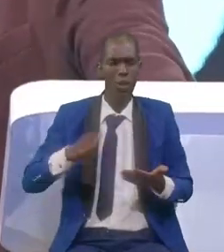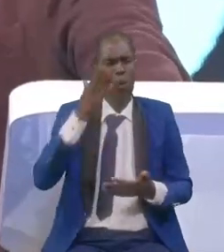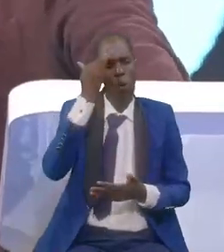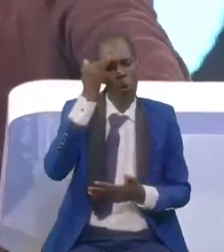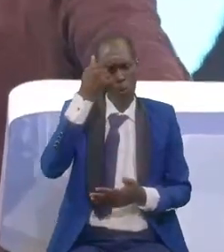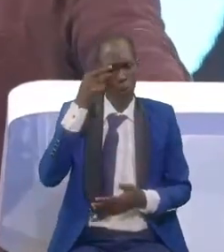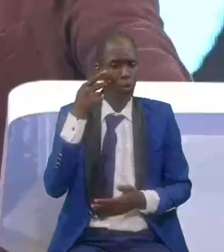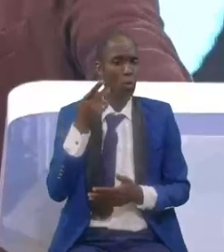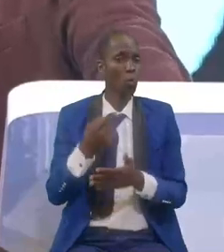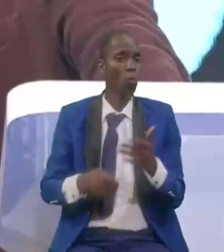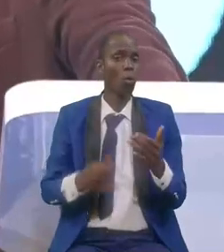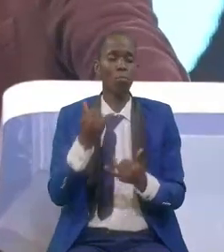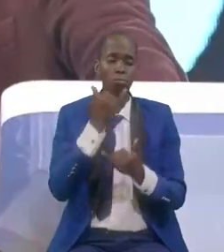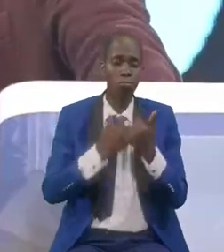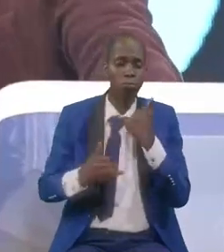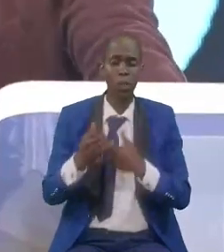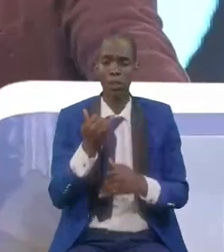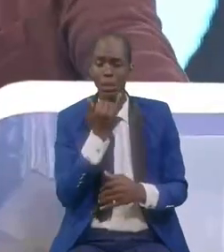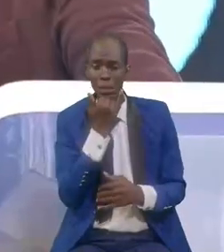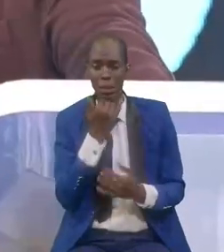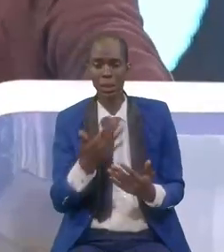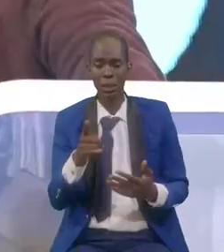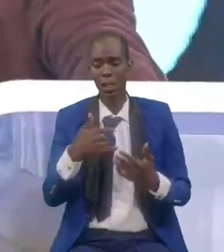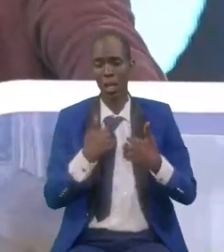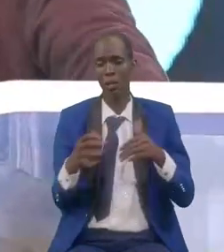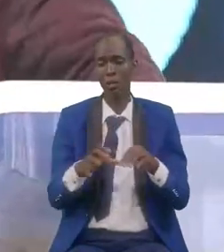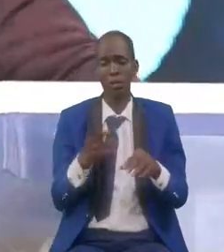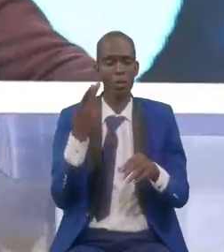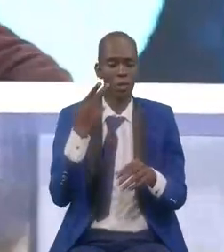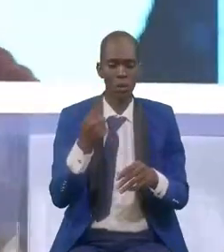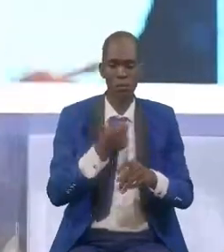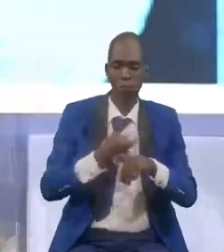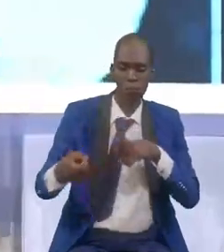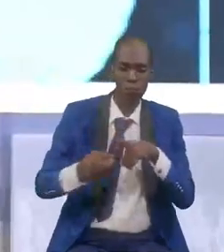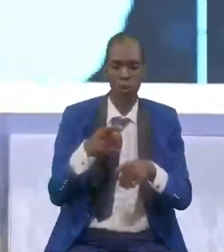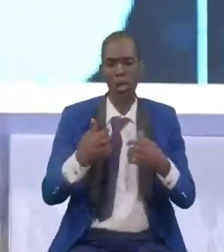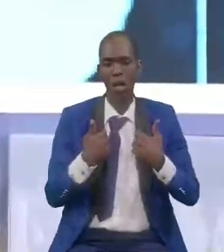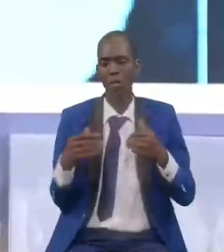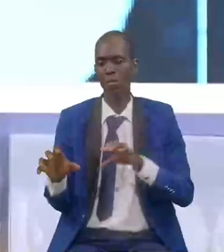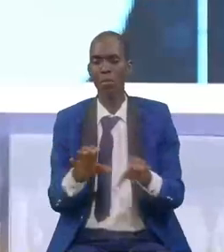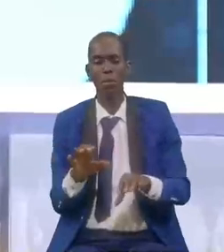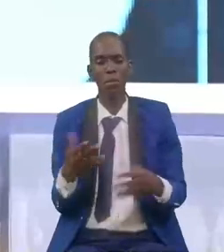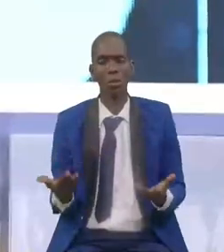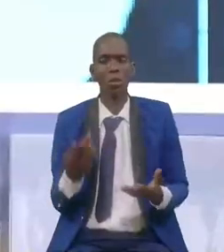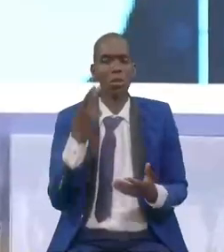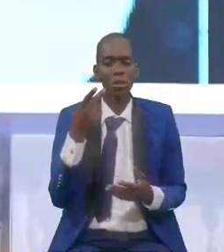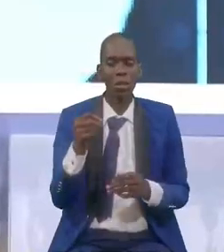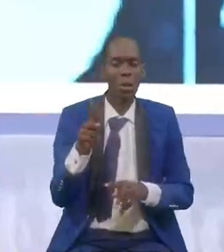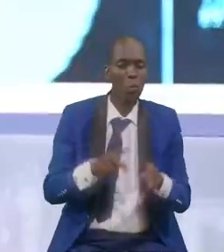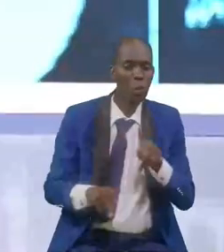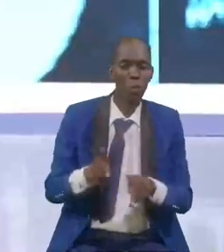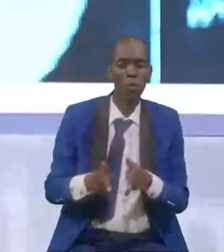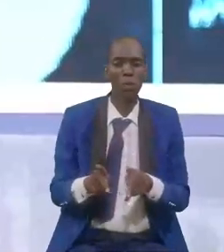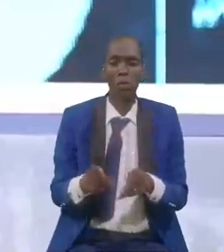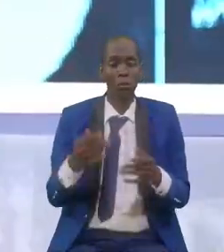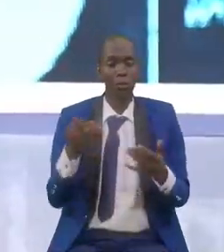fait. Regardez les violences qu'il a causées. Regardez les gens qu'il a persécutés. Regardez les gens. Même